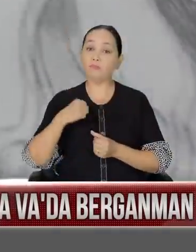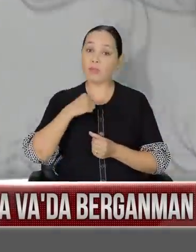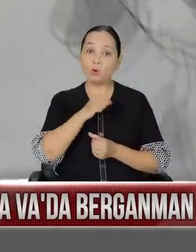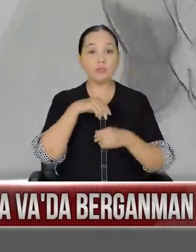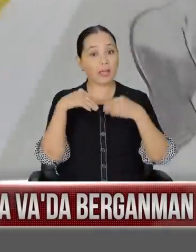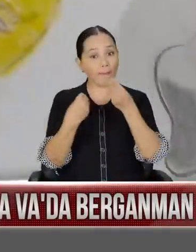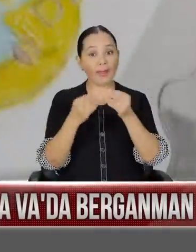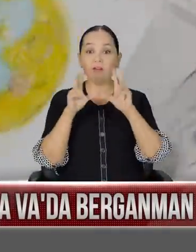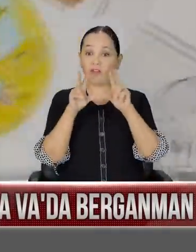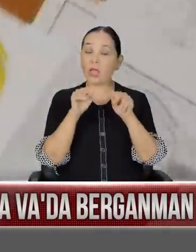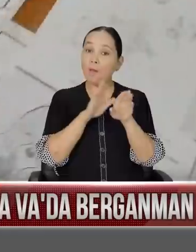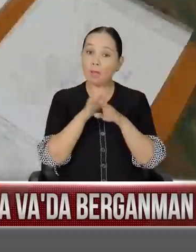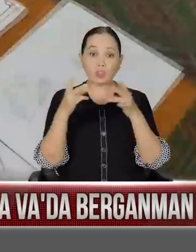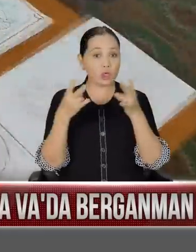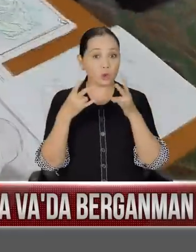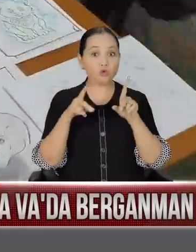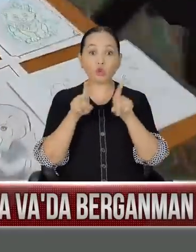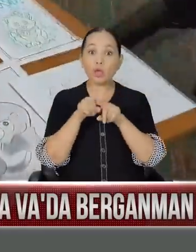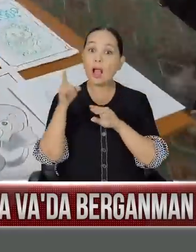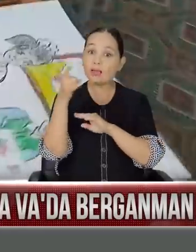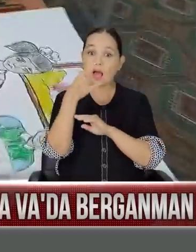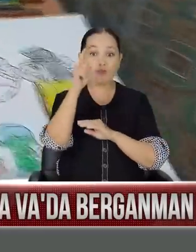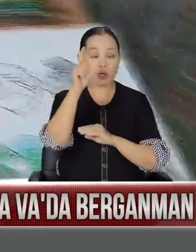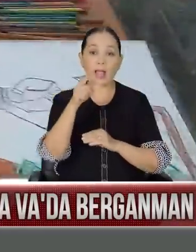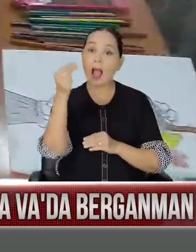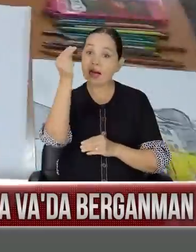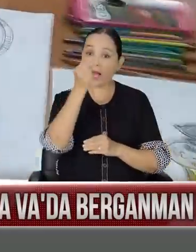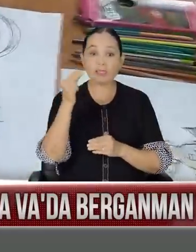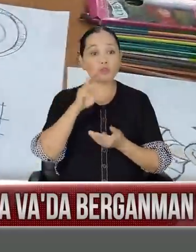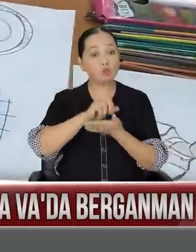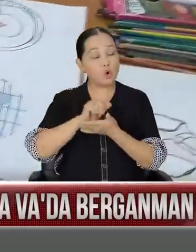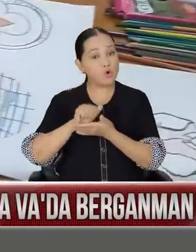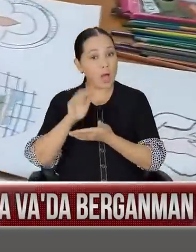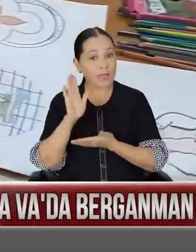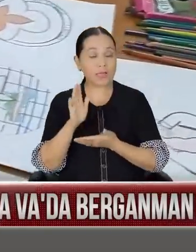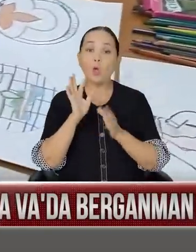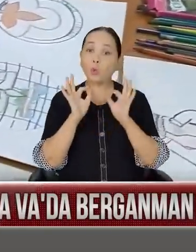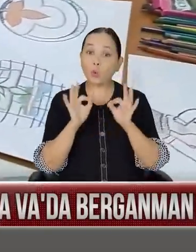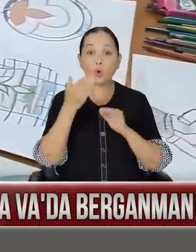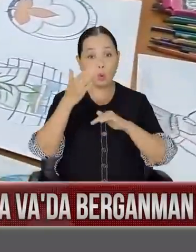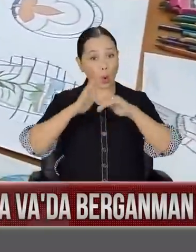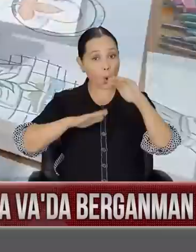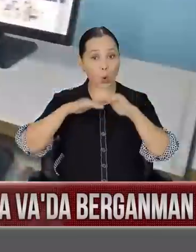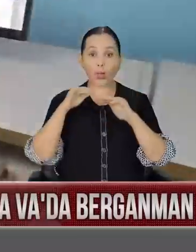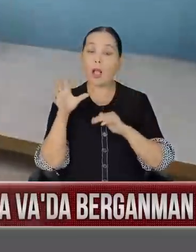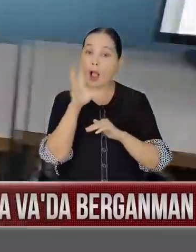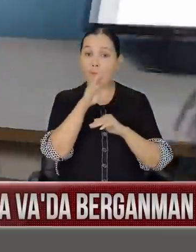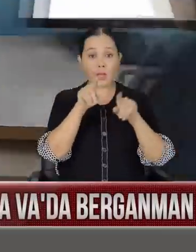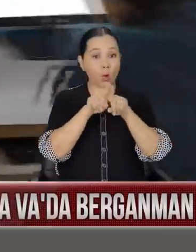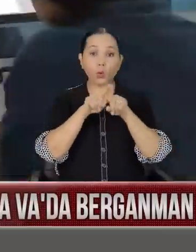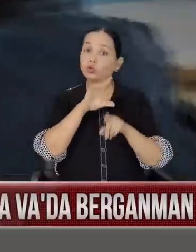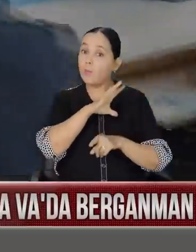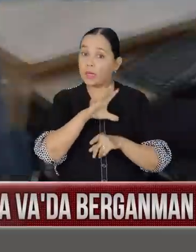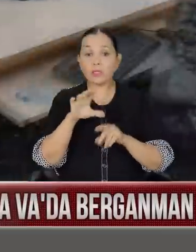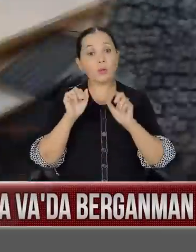O'ziga berilgan va'dani bajarish uchun ham lavhamiz qahramoni rasm chizish bilan shug'ullanadi. To'g'ri, uning qo'llari hammanikiga